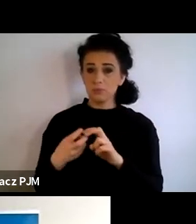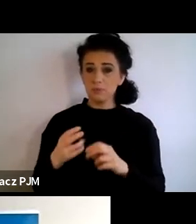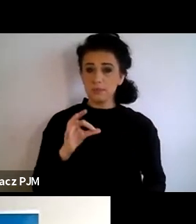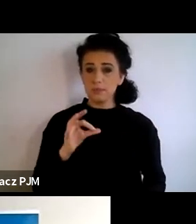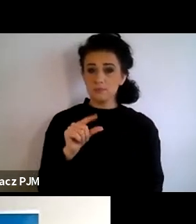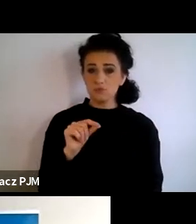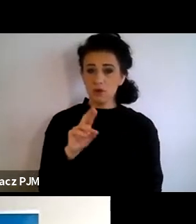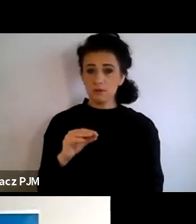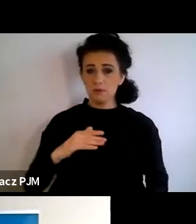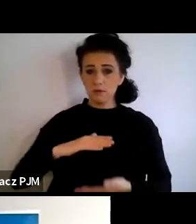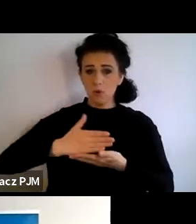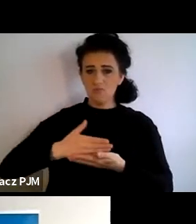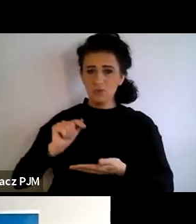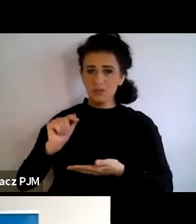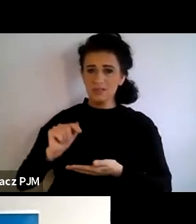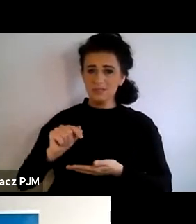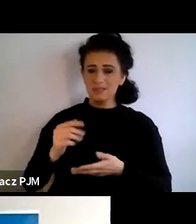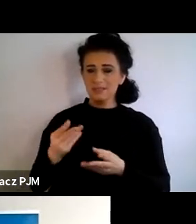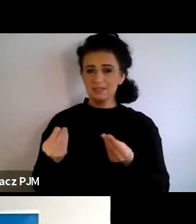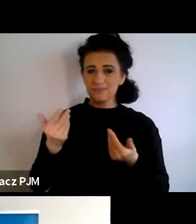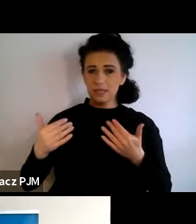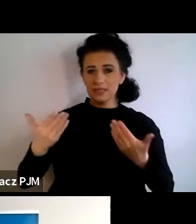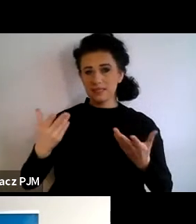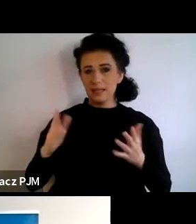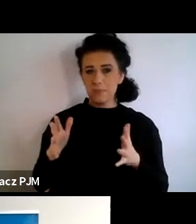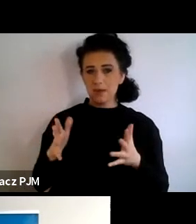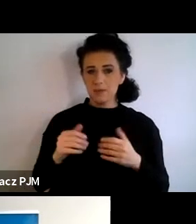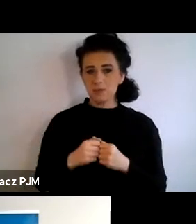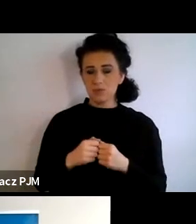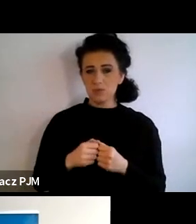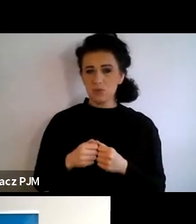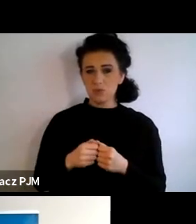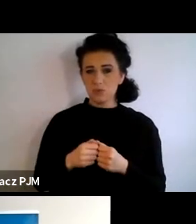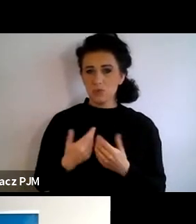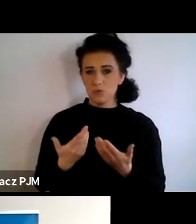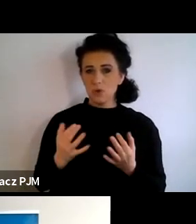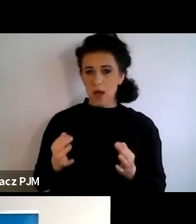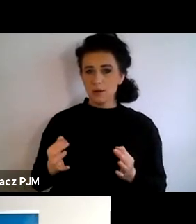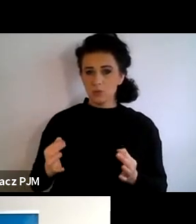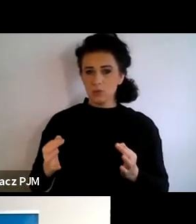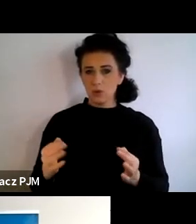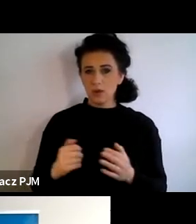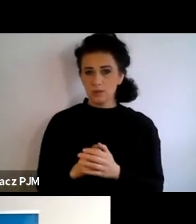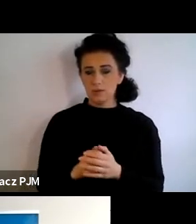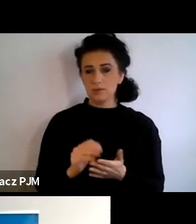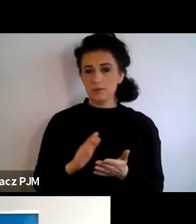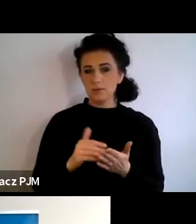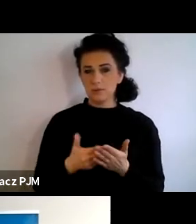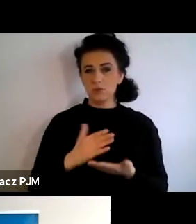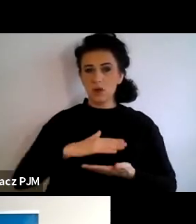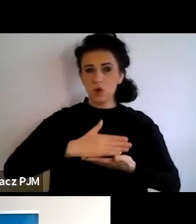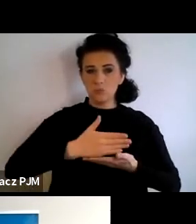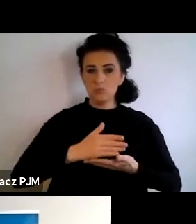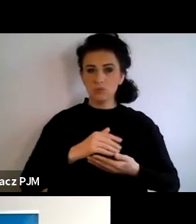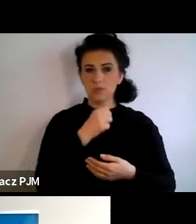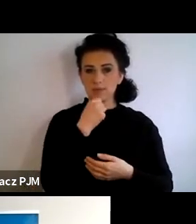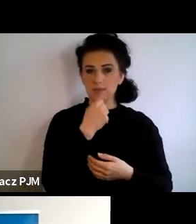Więc tutaj też mimo tego, że te zasoby, które mają nasze komputery, są już duże, to uczulam,